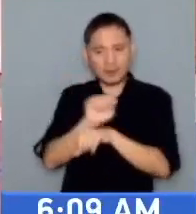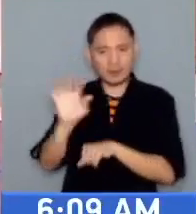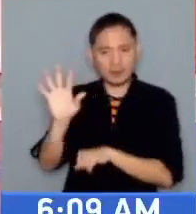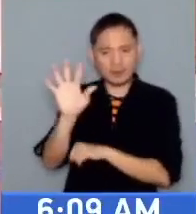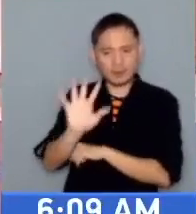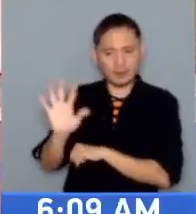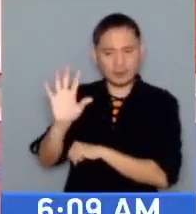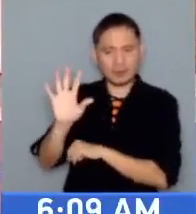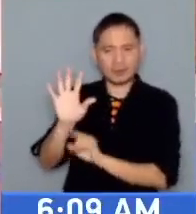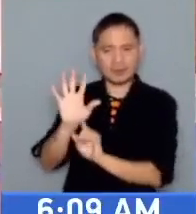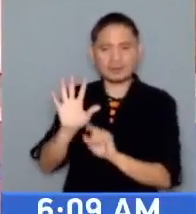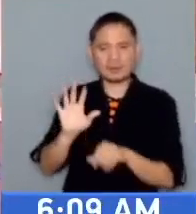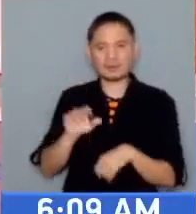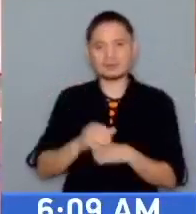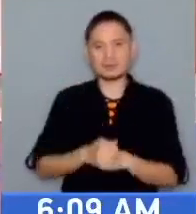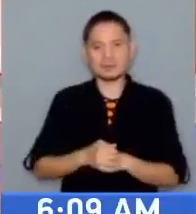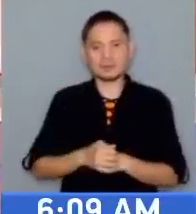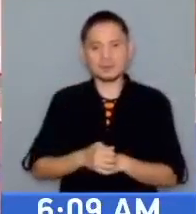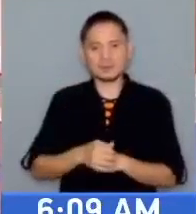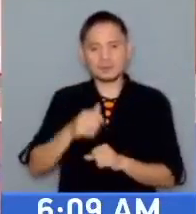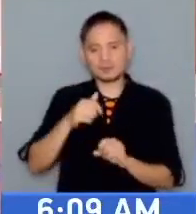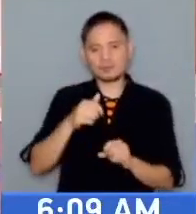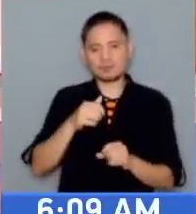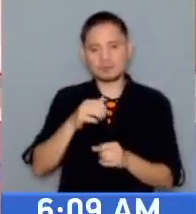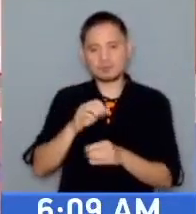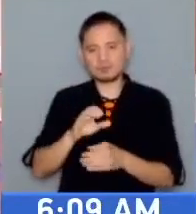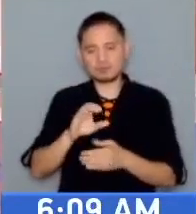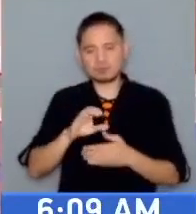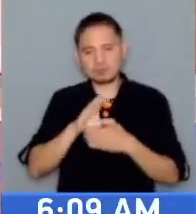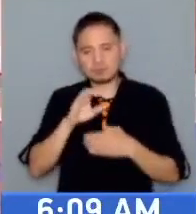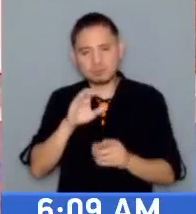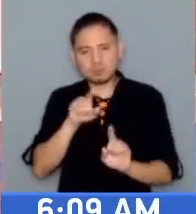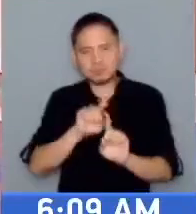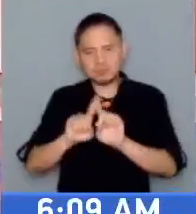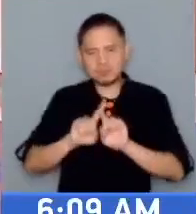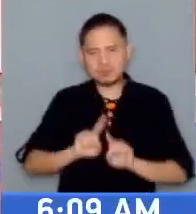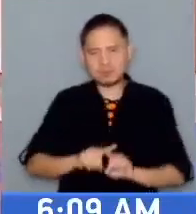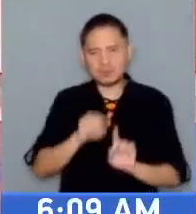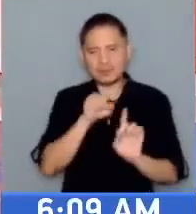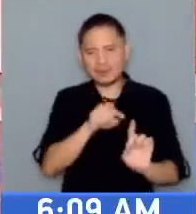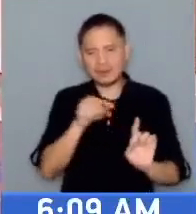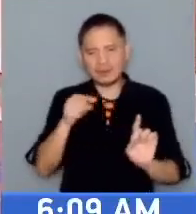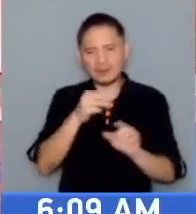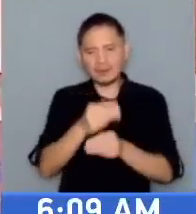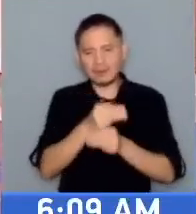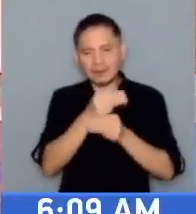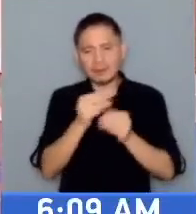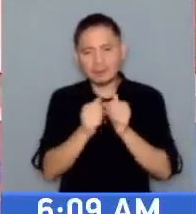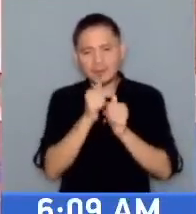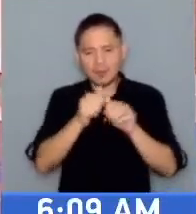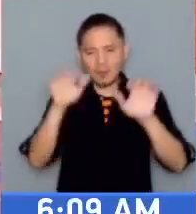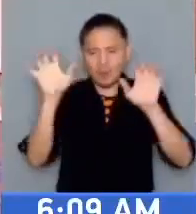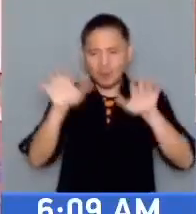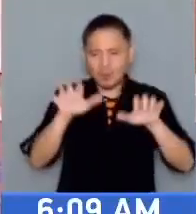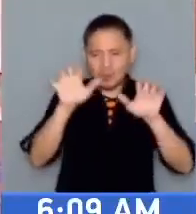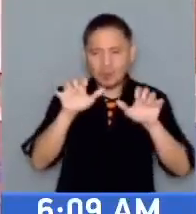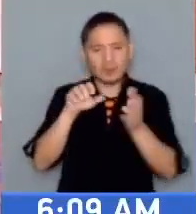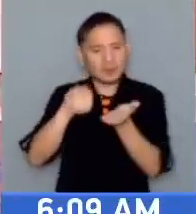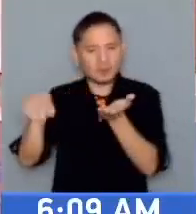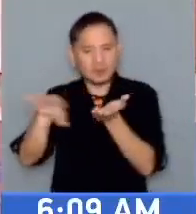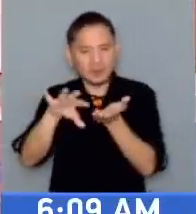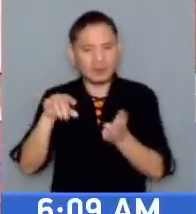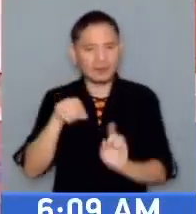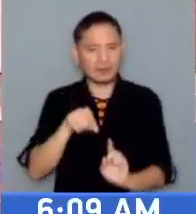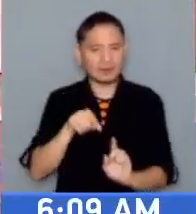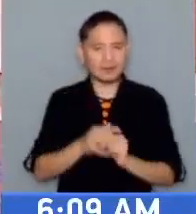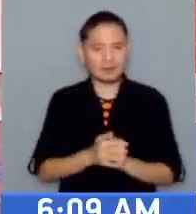Sorsogon at Masbate. Ibig sabihin po niya, nakapagtala ang mga nasabing lugar ng above normal rainfall amount. Kulay blue din ang ilang lugar sa Panay Island